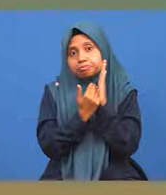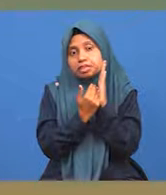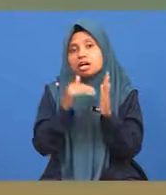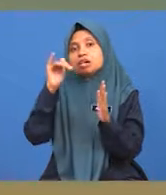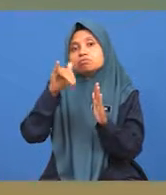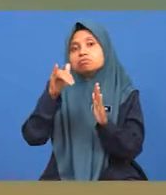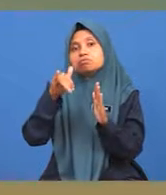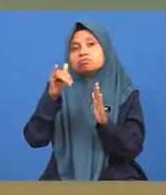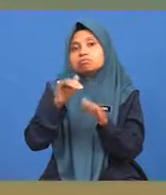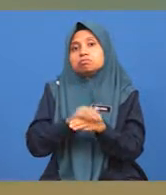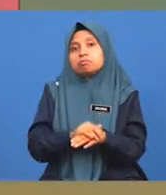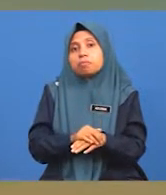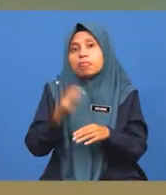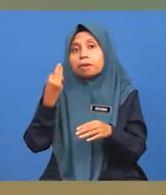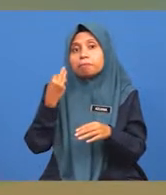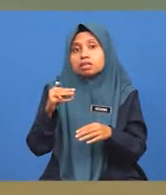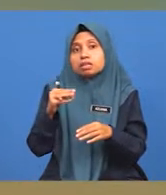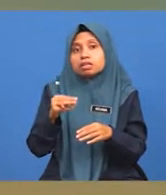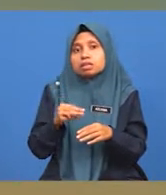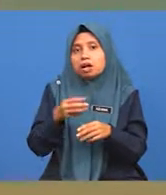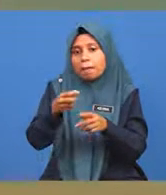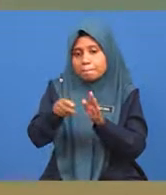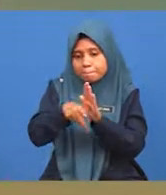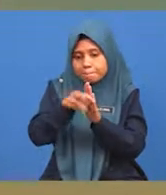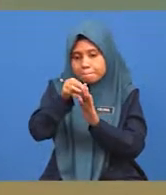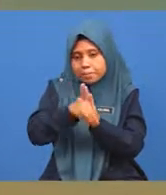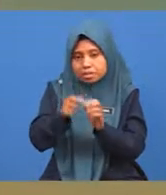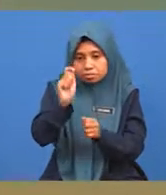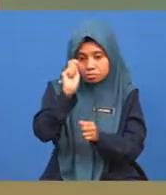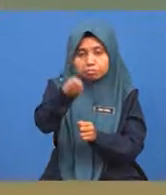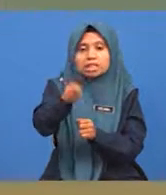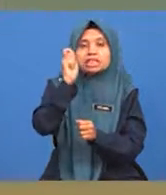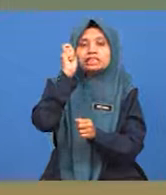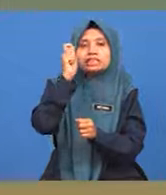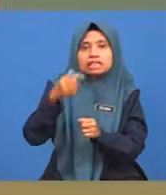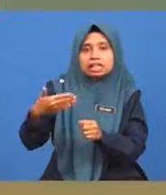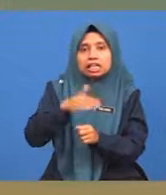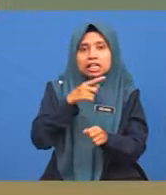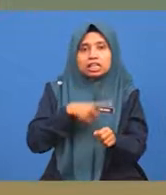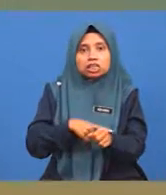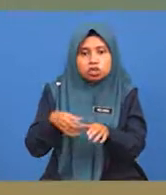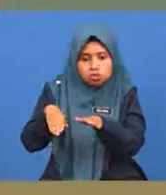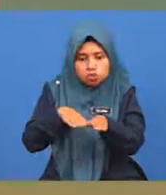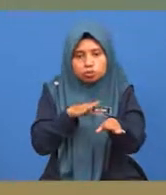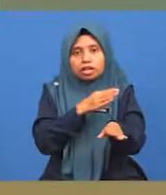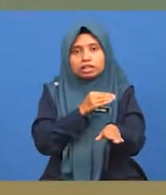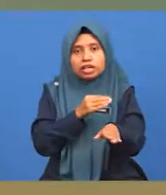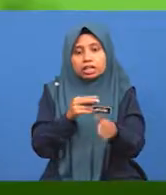Ya, mereka memancing ikan di sungai dan udang di